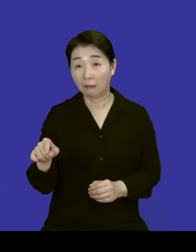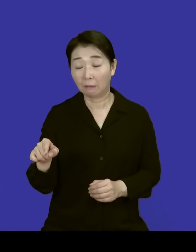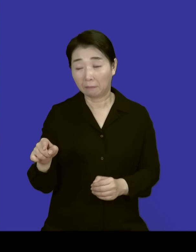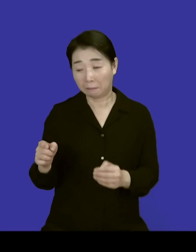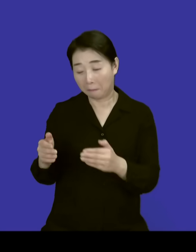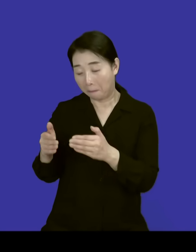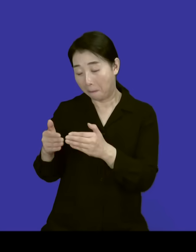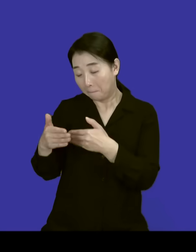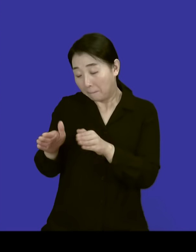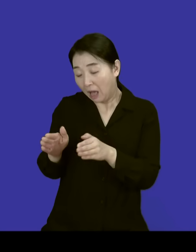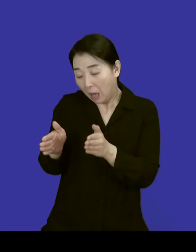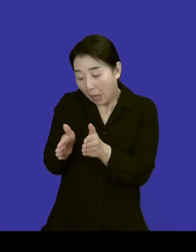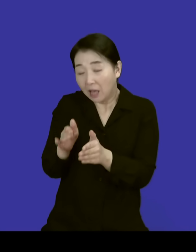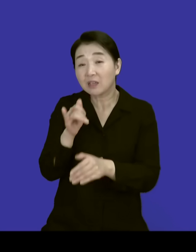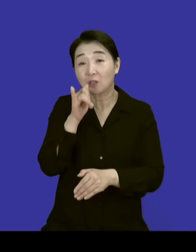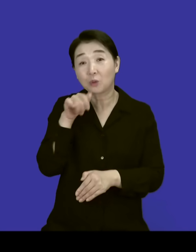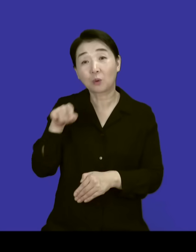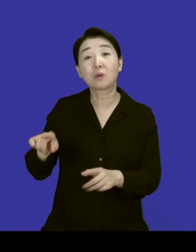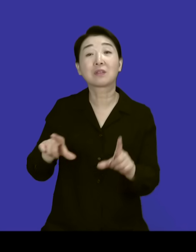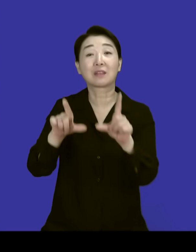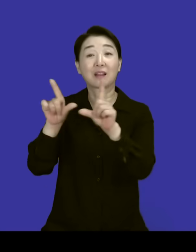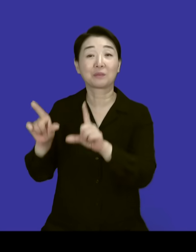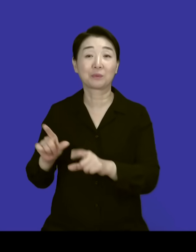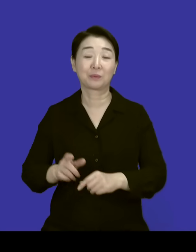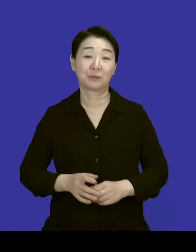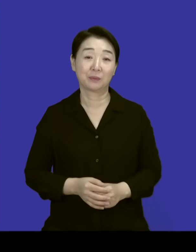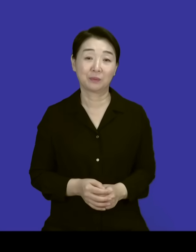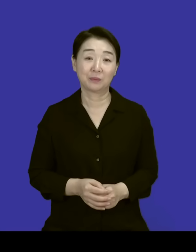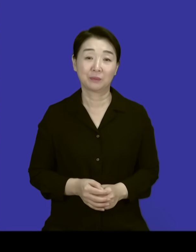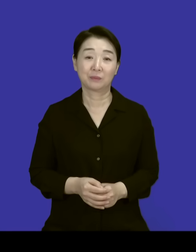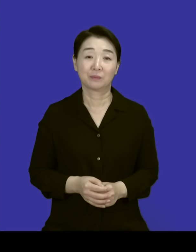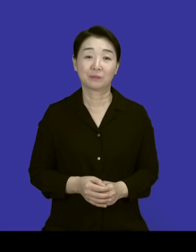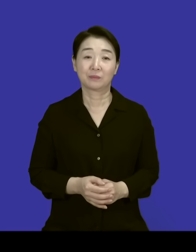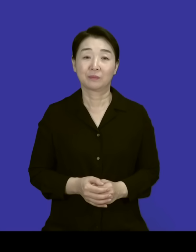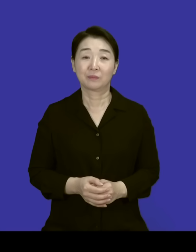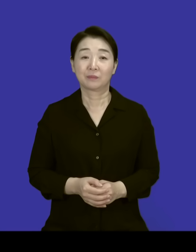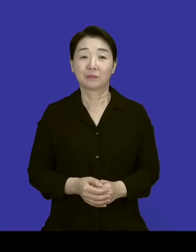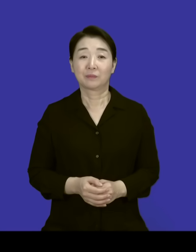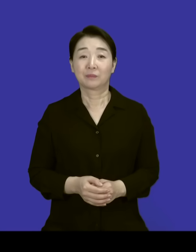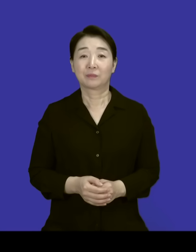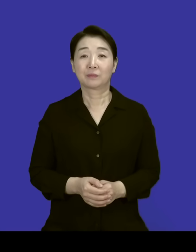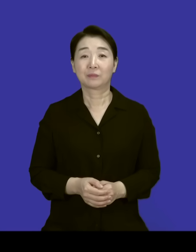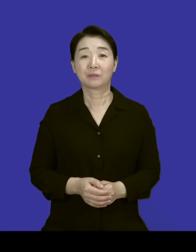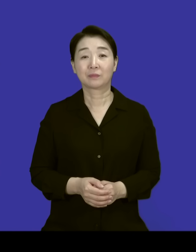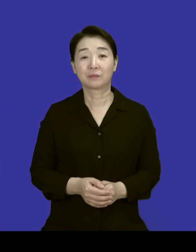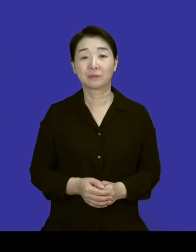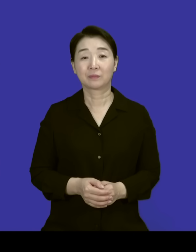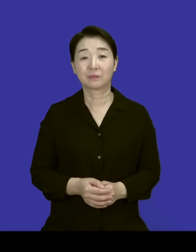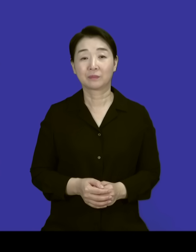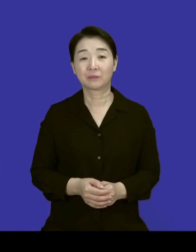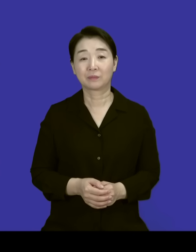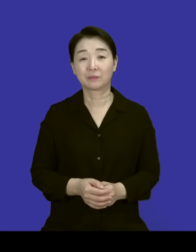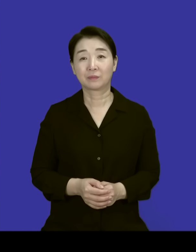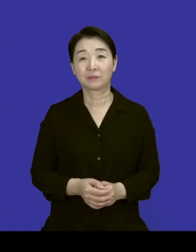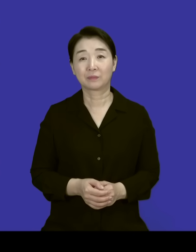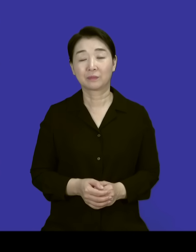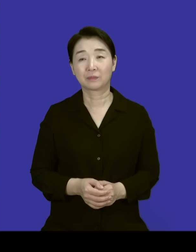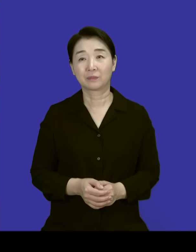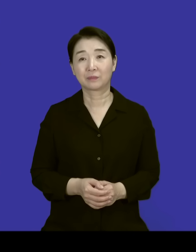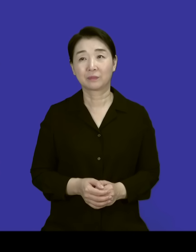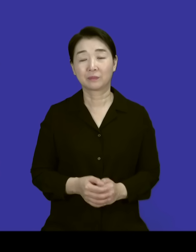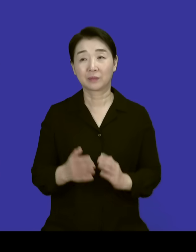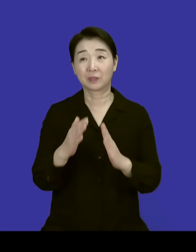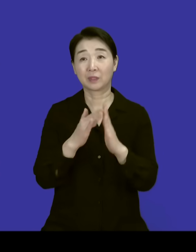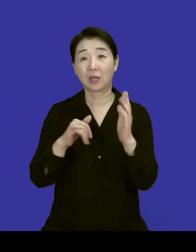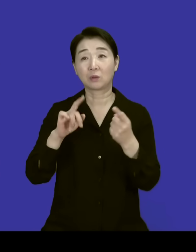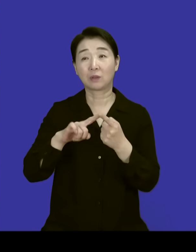예. 어떻게 보면 이제 아들인데 예, 인간 후배들. 그러니까 집에 가족에 대한 그거를